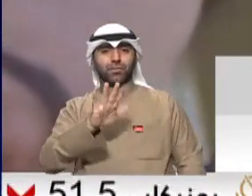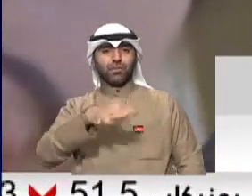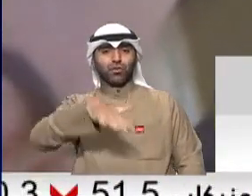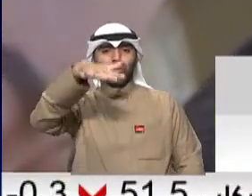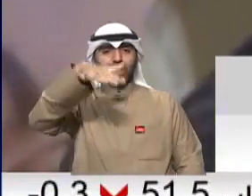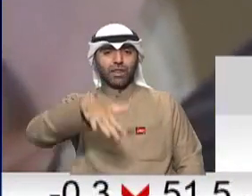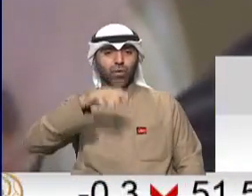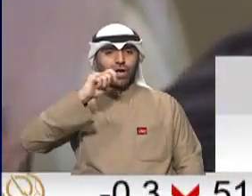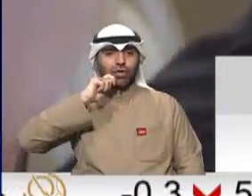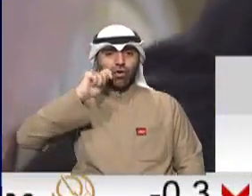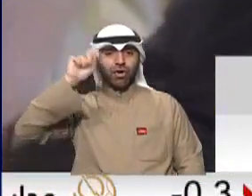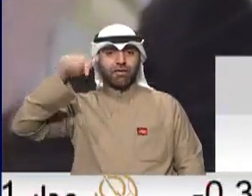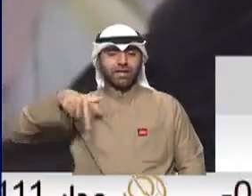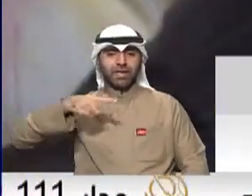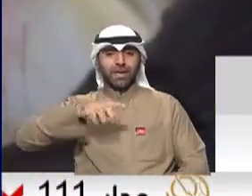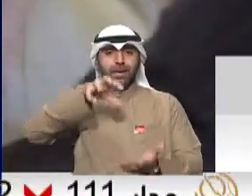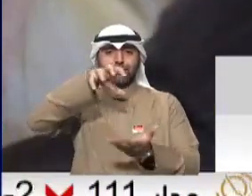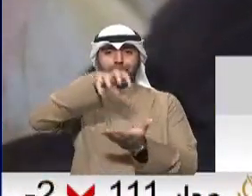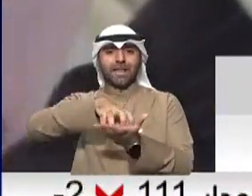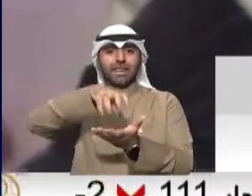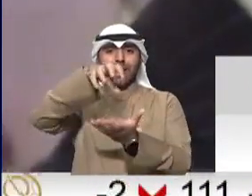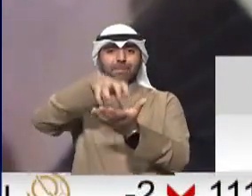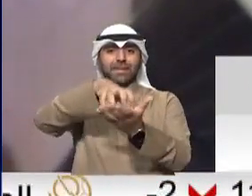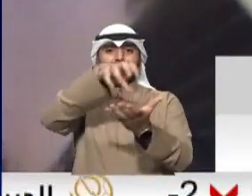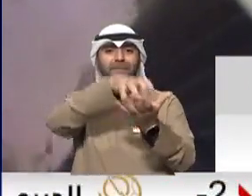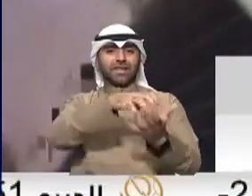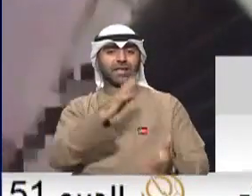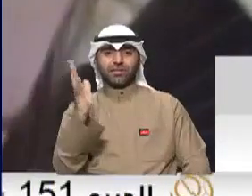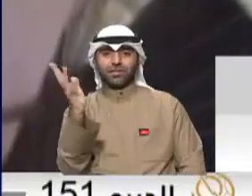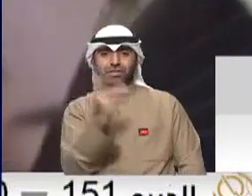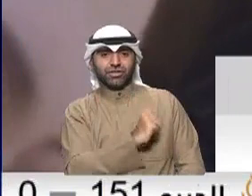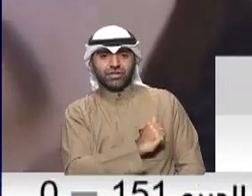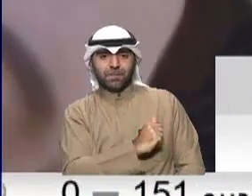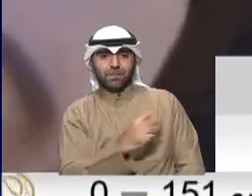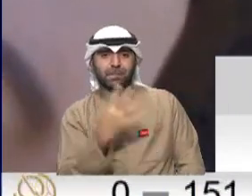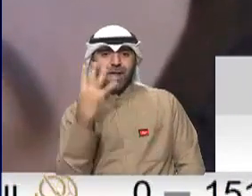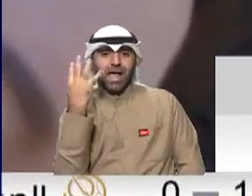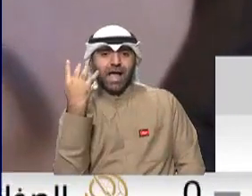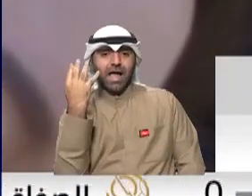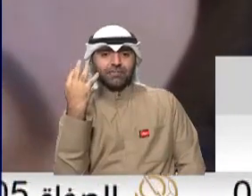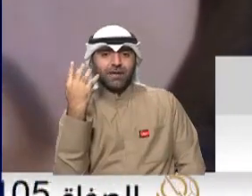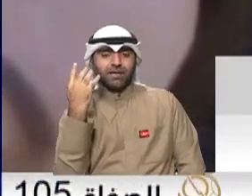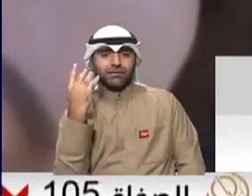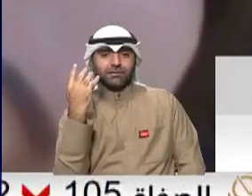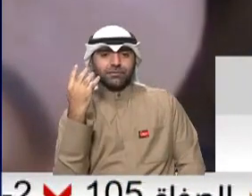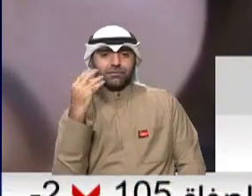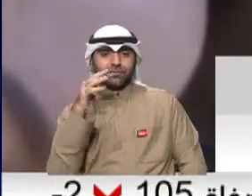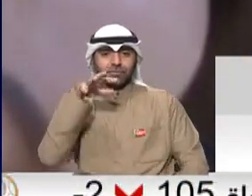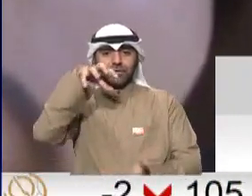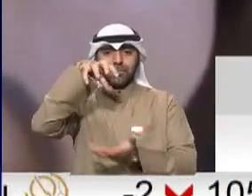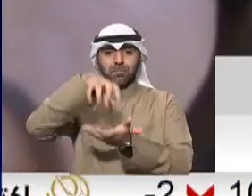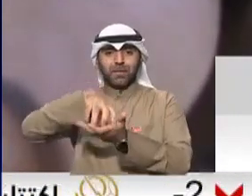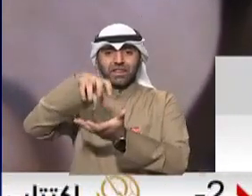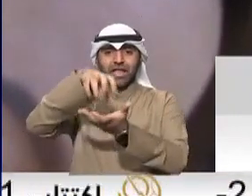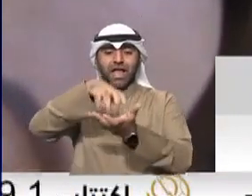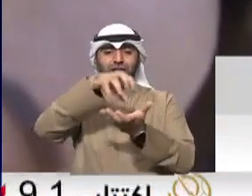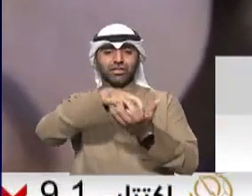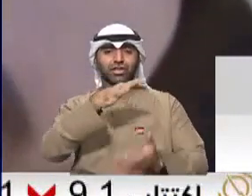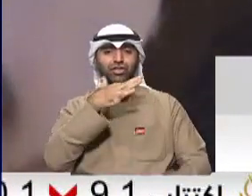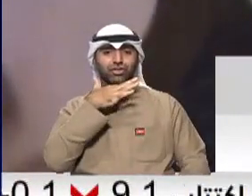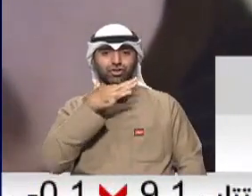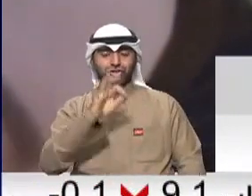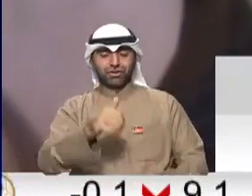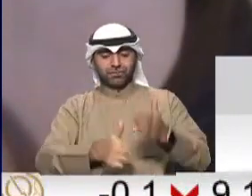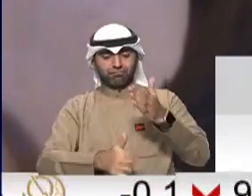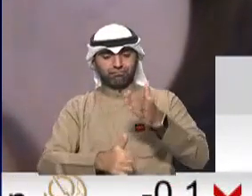أم أبينا أن الحرب ستمتد لسنوات طويلة، حتى إذا توقفت العمليات العسكرية